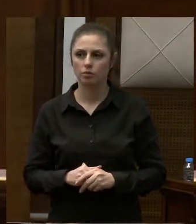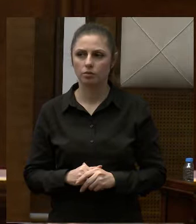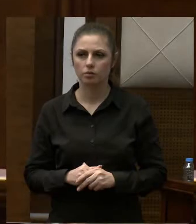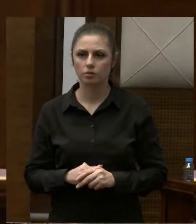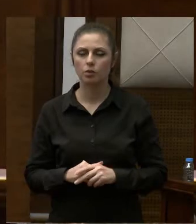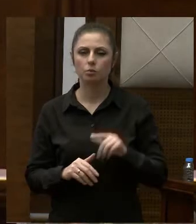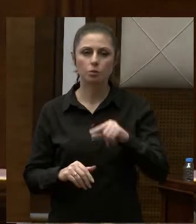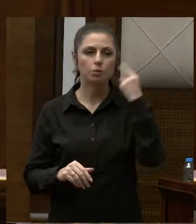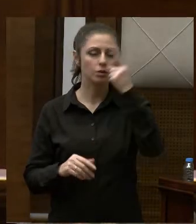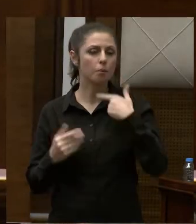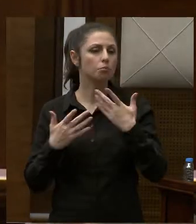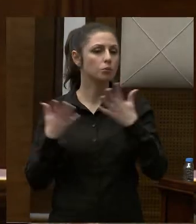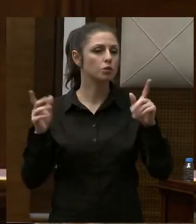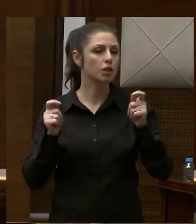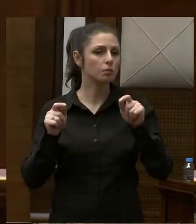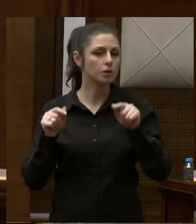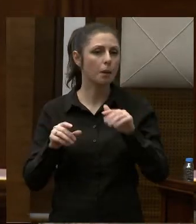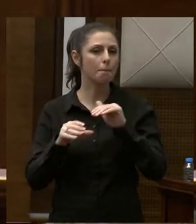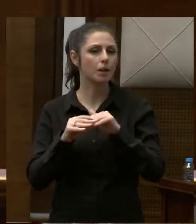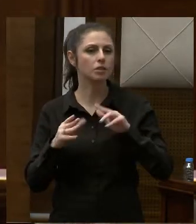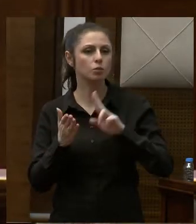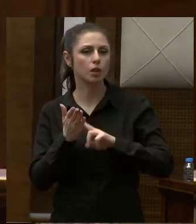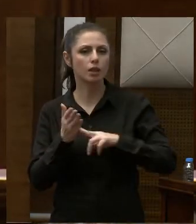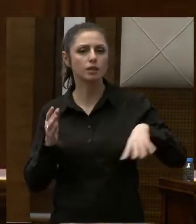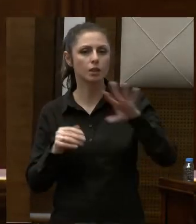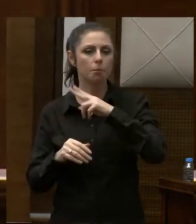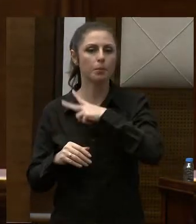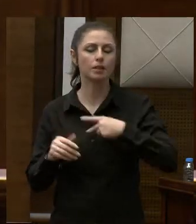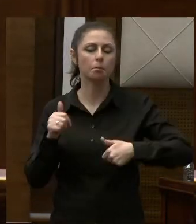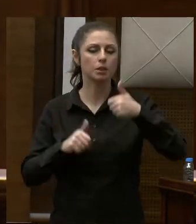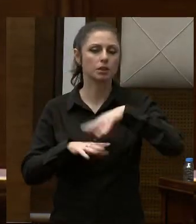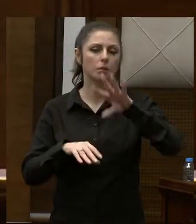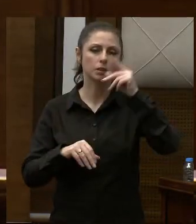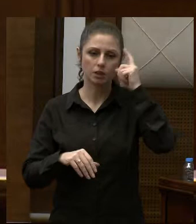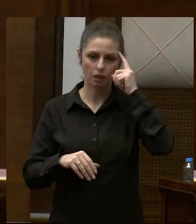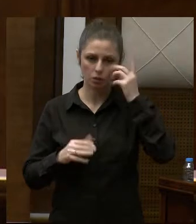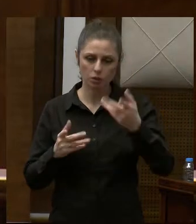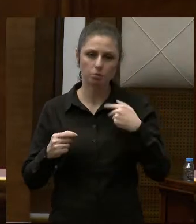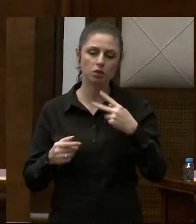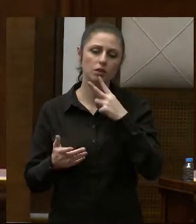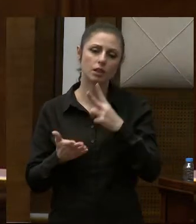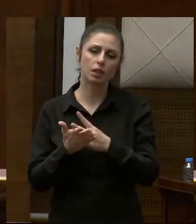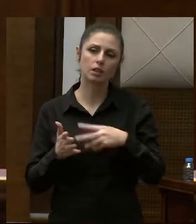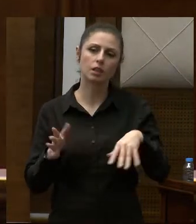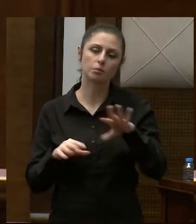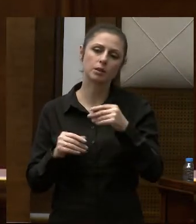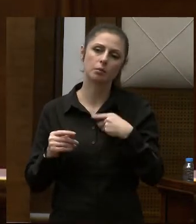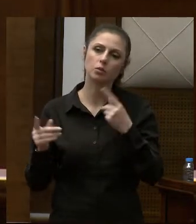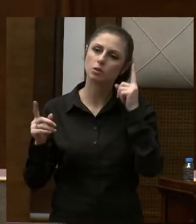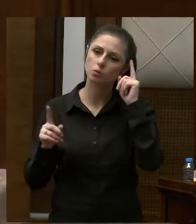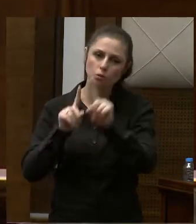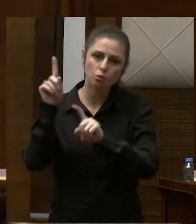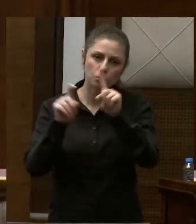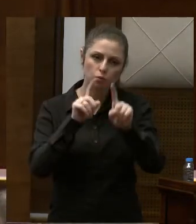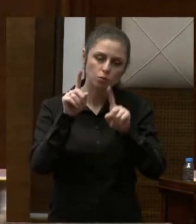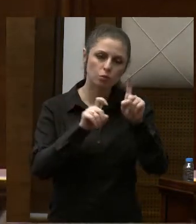biz Büyükçekmece'yi bütün meclis üyeleri ve ben belediye başkanları tanıyoruz. Bu doğrultuda kararımızı alırken danışılması gereken